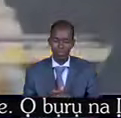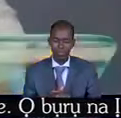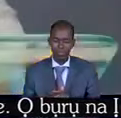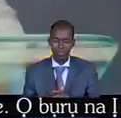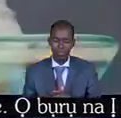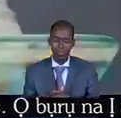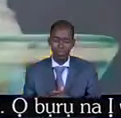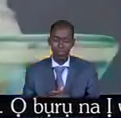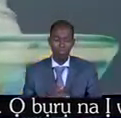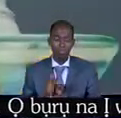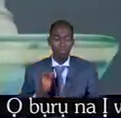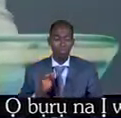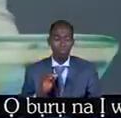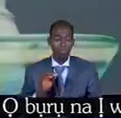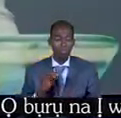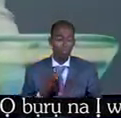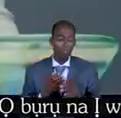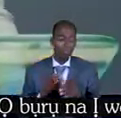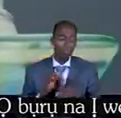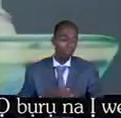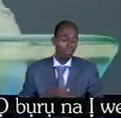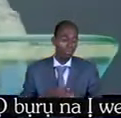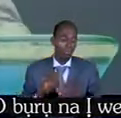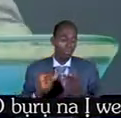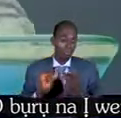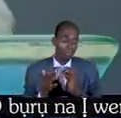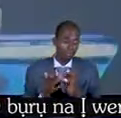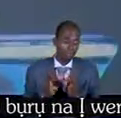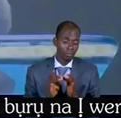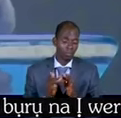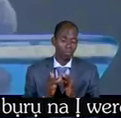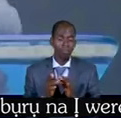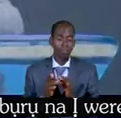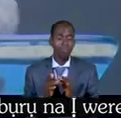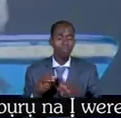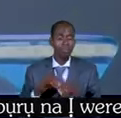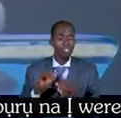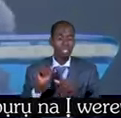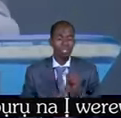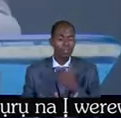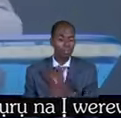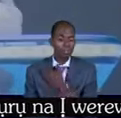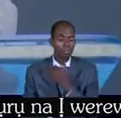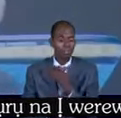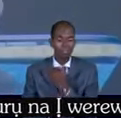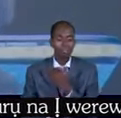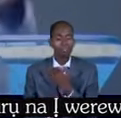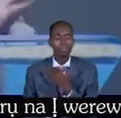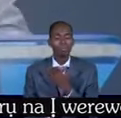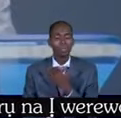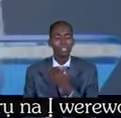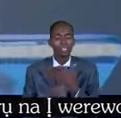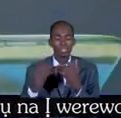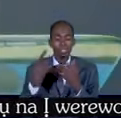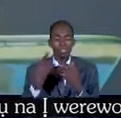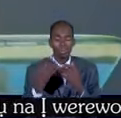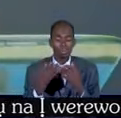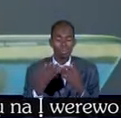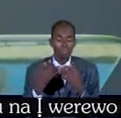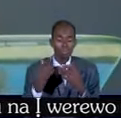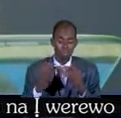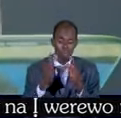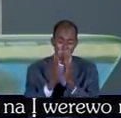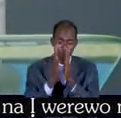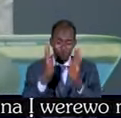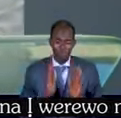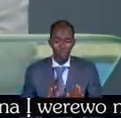Ndị nọ n'ọwa ozi na mba ọbụla, dịka ozi a na-aga, dịka ekpere a na-aga, na-erute gị aka